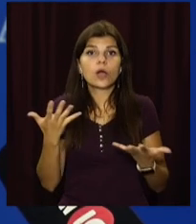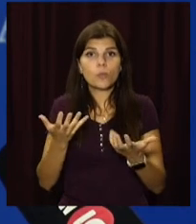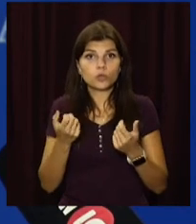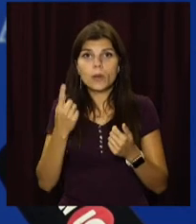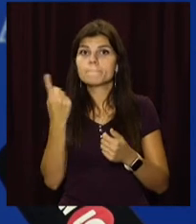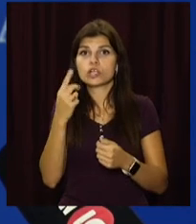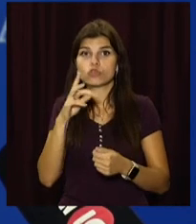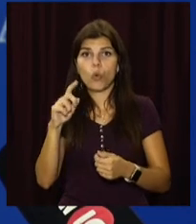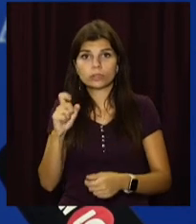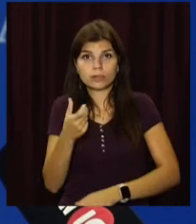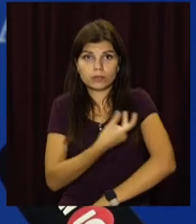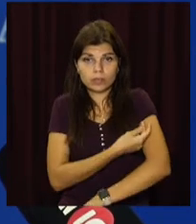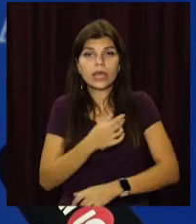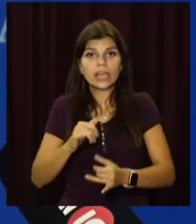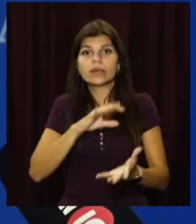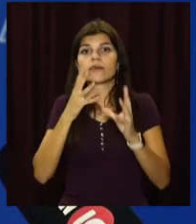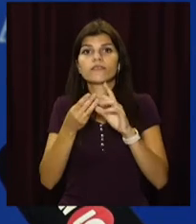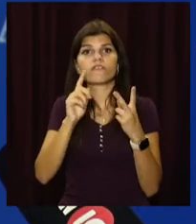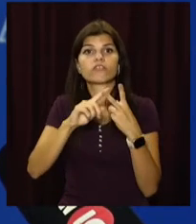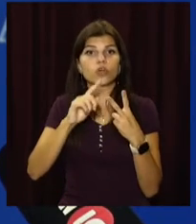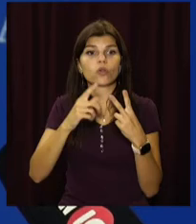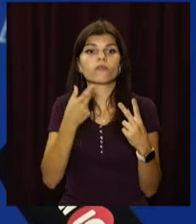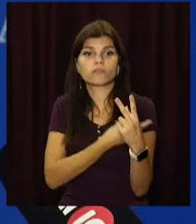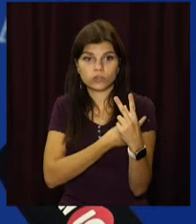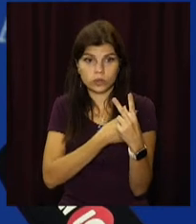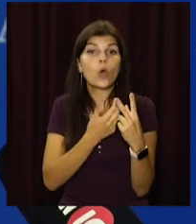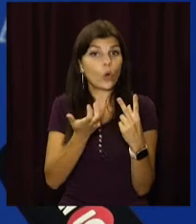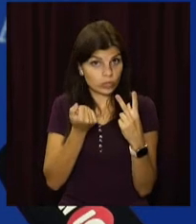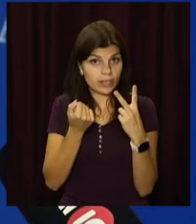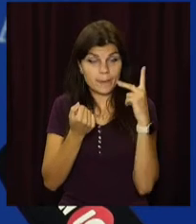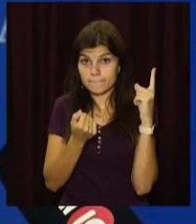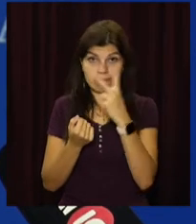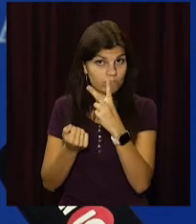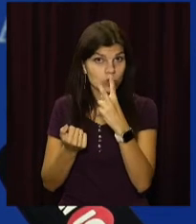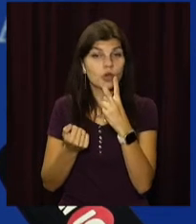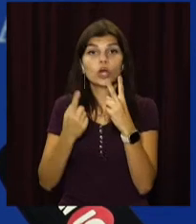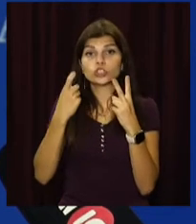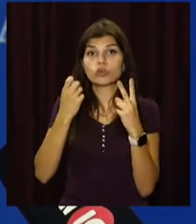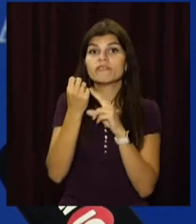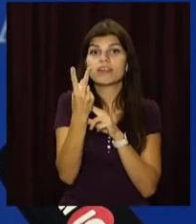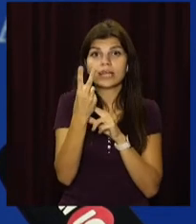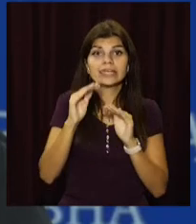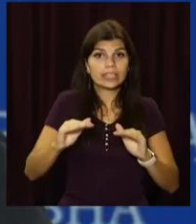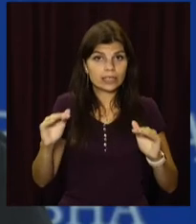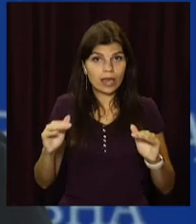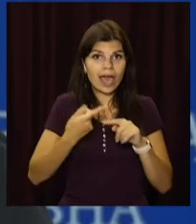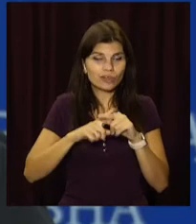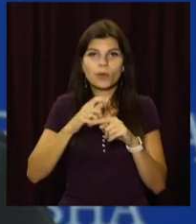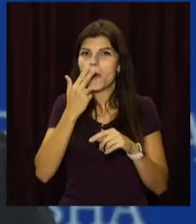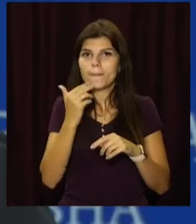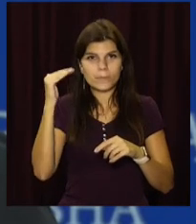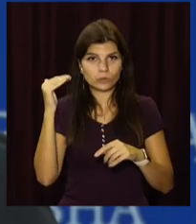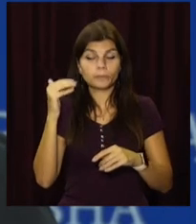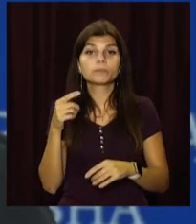отримали першу дозу і завершили вакцинацію, тобто отримали два щеплення, 112 дітей. На сьогодні